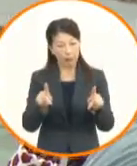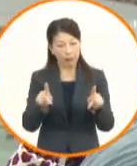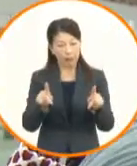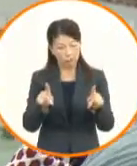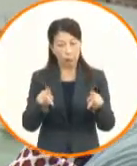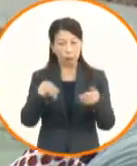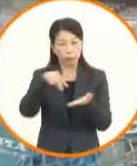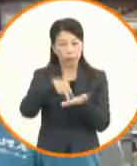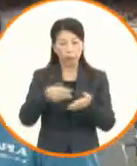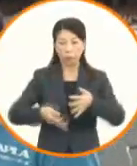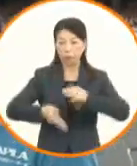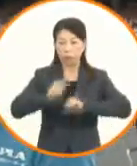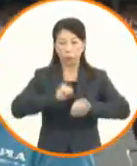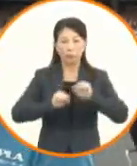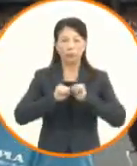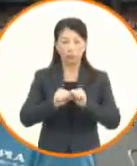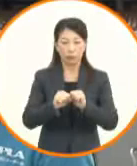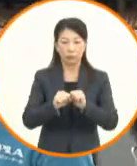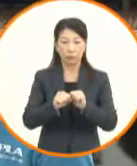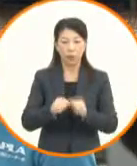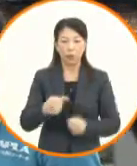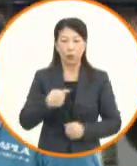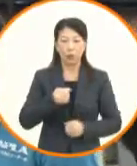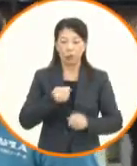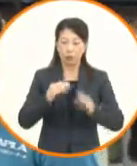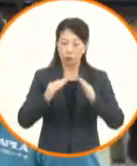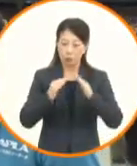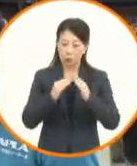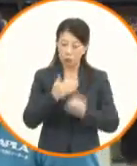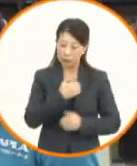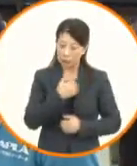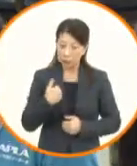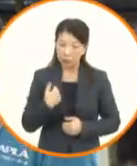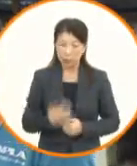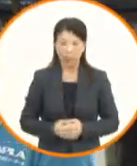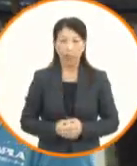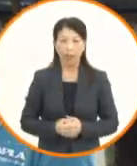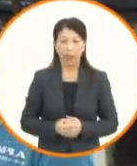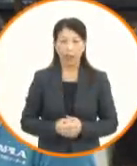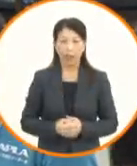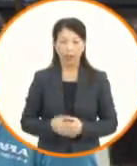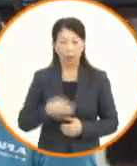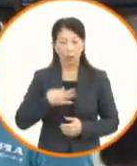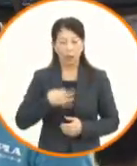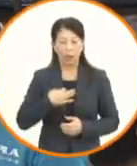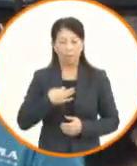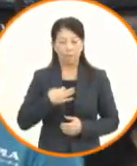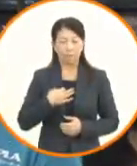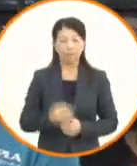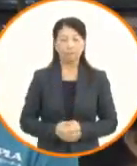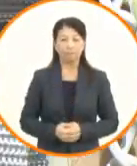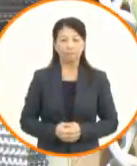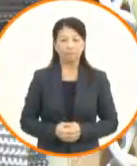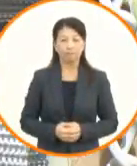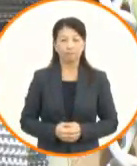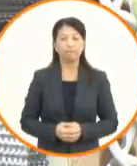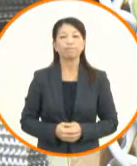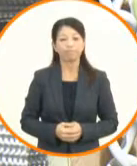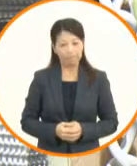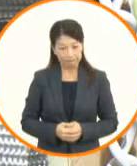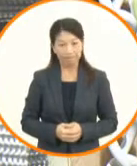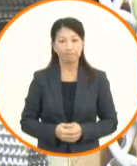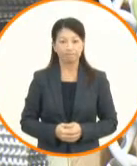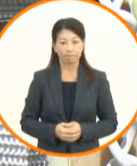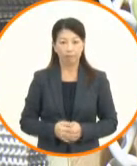。 私のお家大丈夫だったかな。なんか不安になってきた。 そうだ